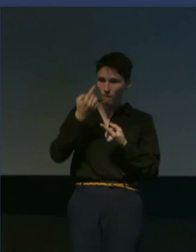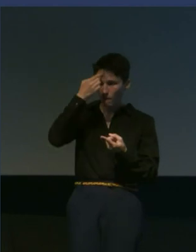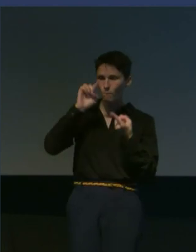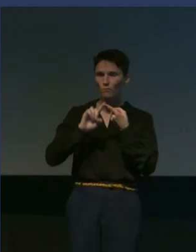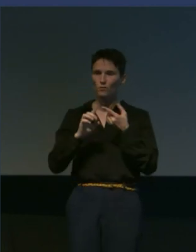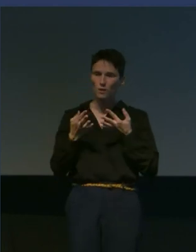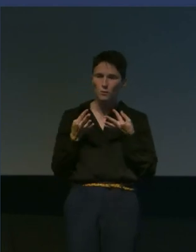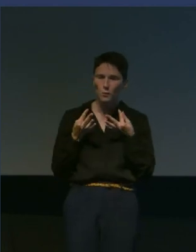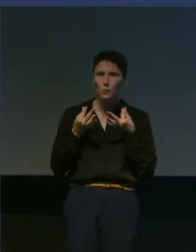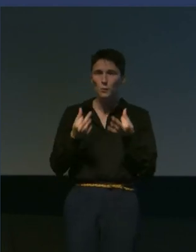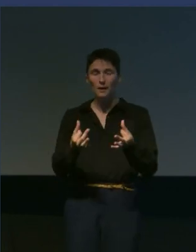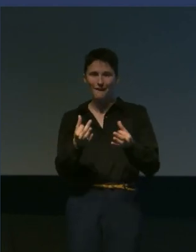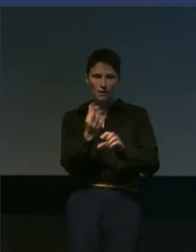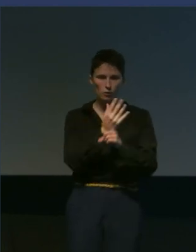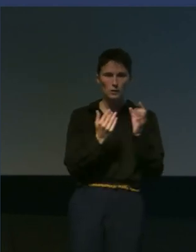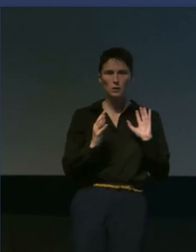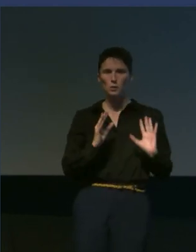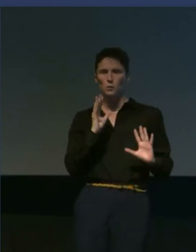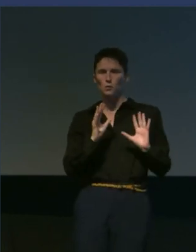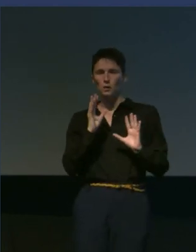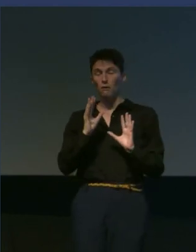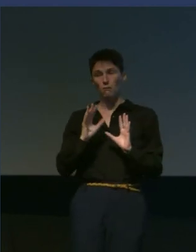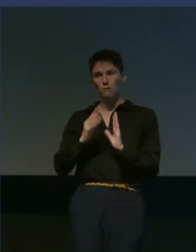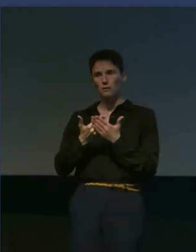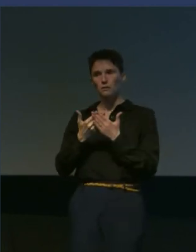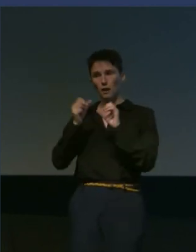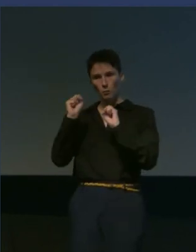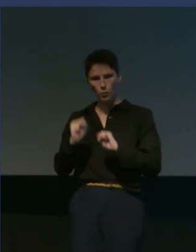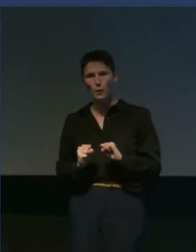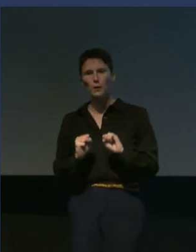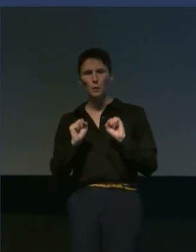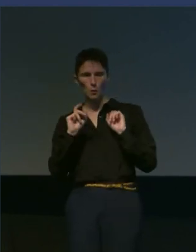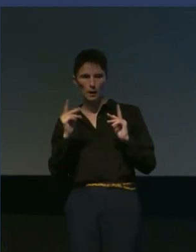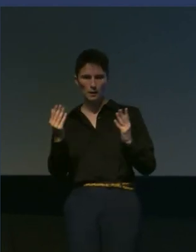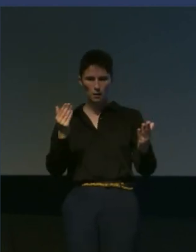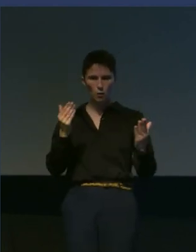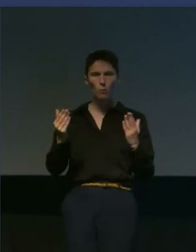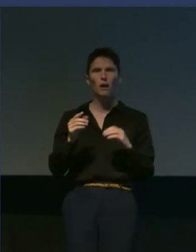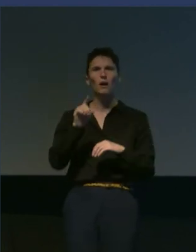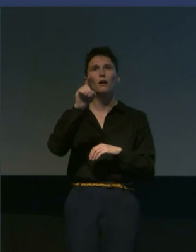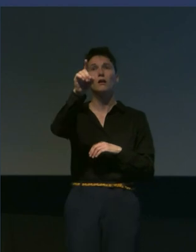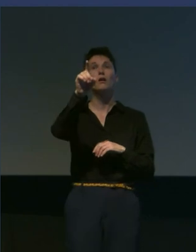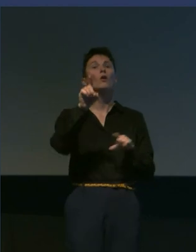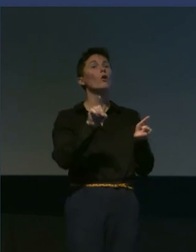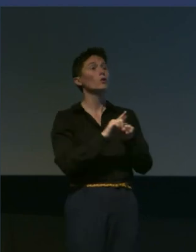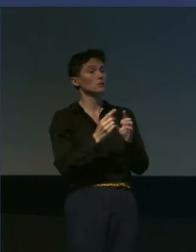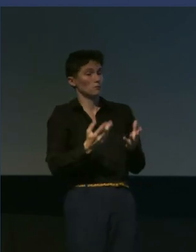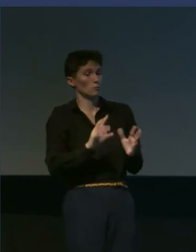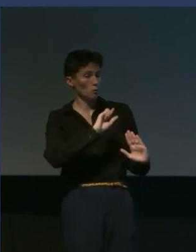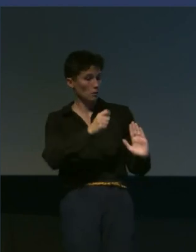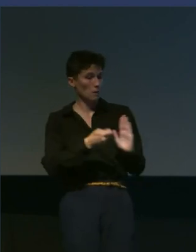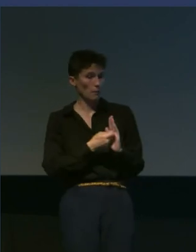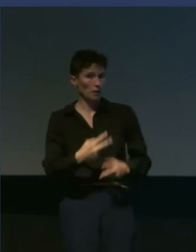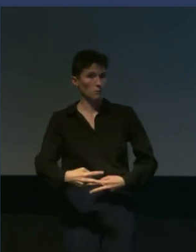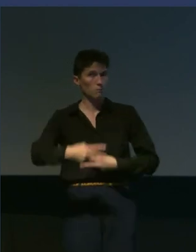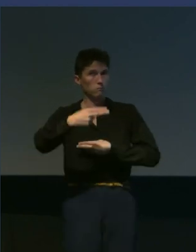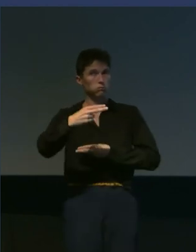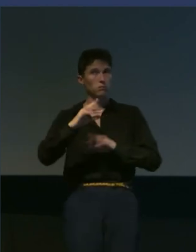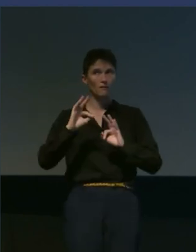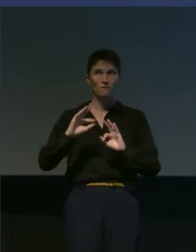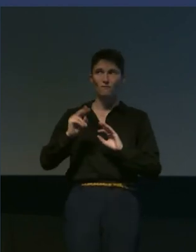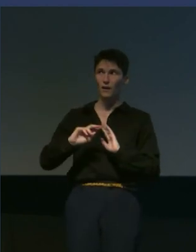cette grille de lecture-là, elle est utilisable en fait. Et à une époque où on s'aperçoit que les organes